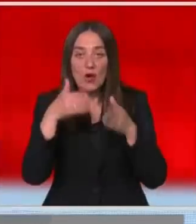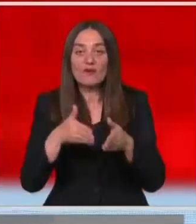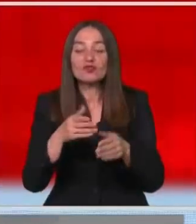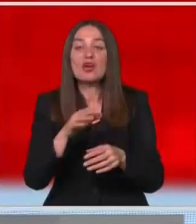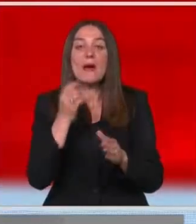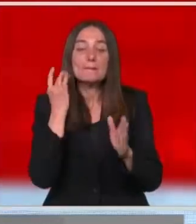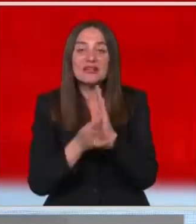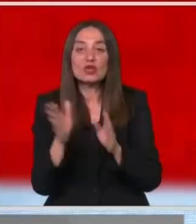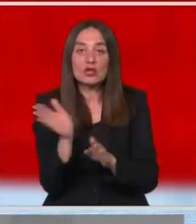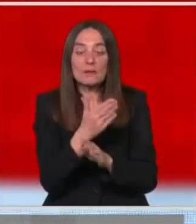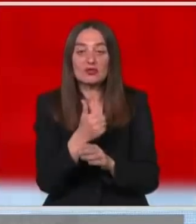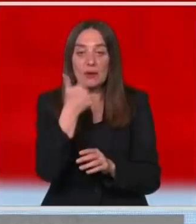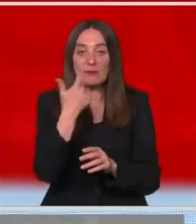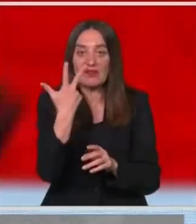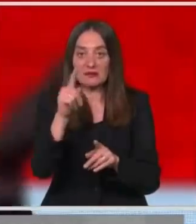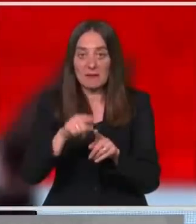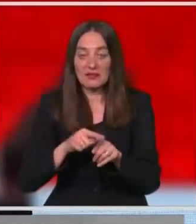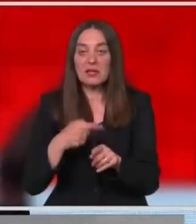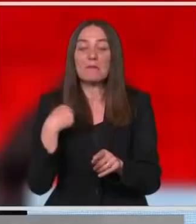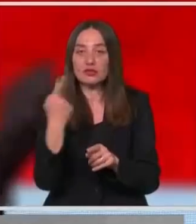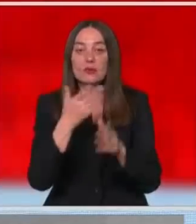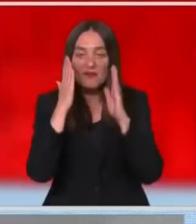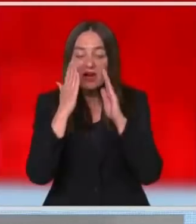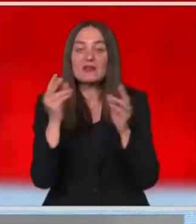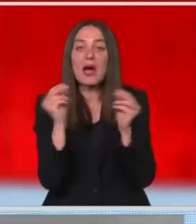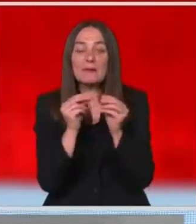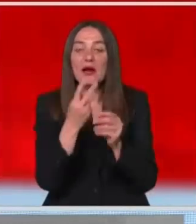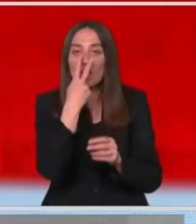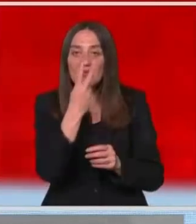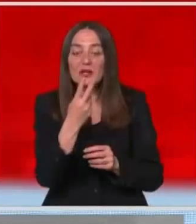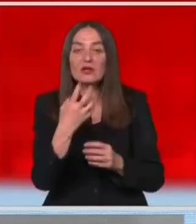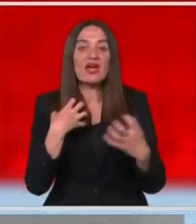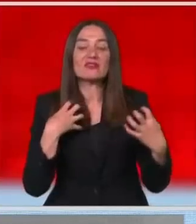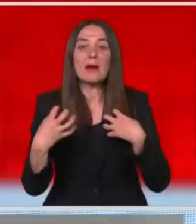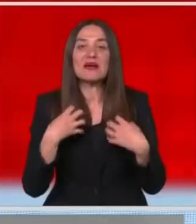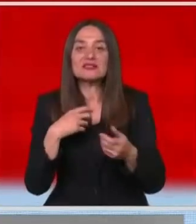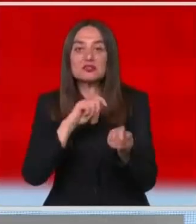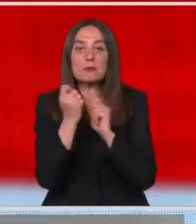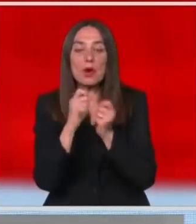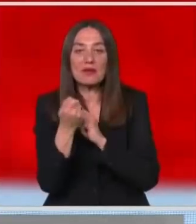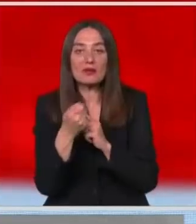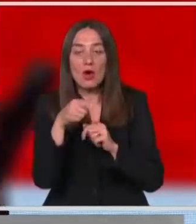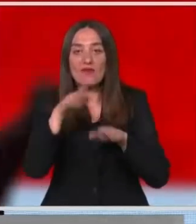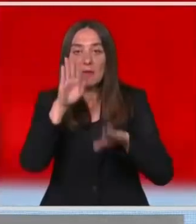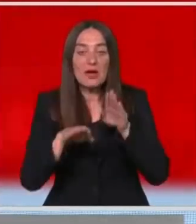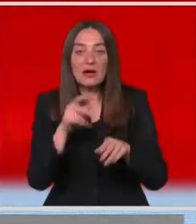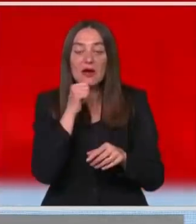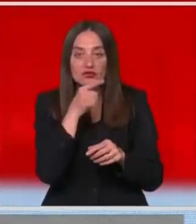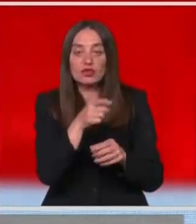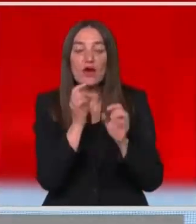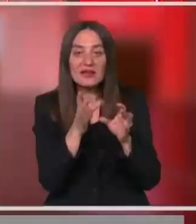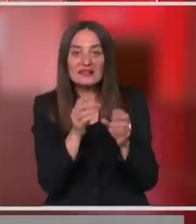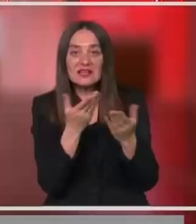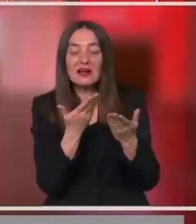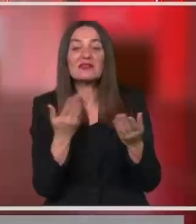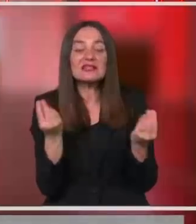jako brzo da prođe. Ova prva 3 meseca. Mi ćemo verovatno već u aprilu vidjeti dramatične promene. Ove mere će adresirati to. Zato ajde